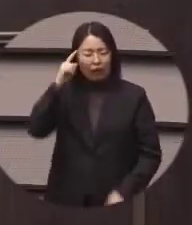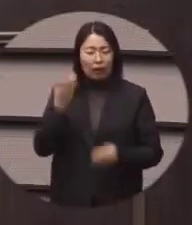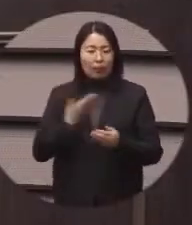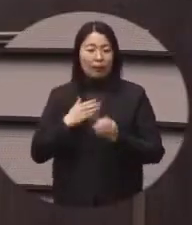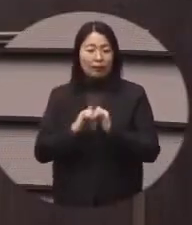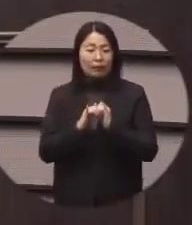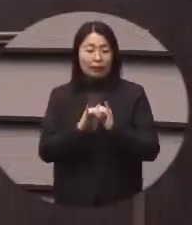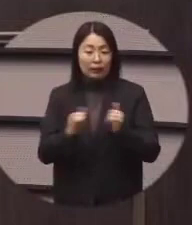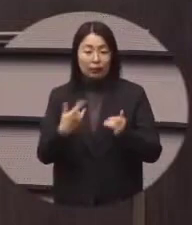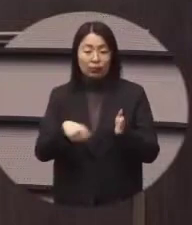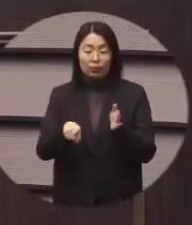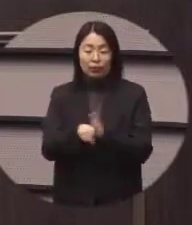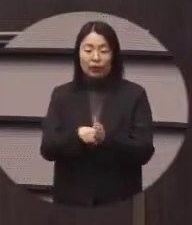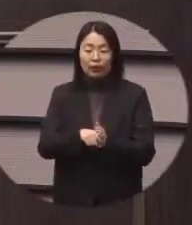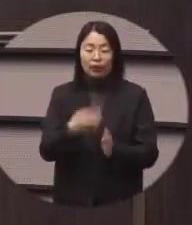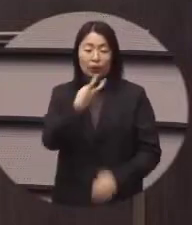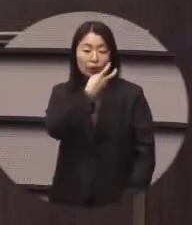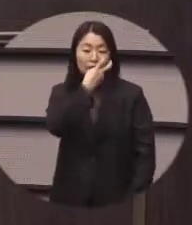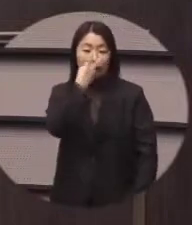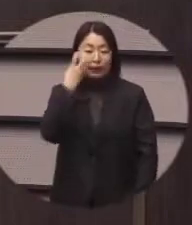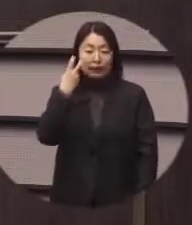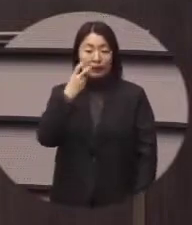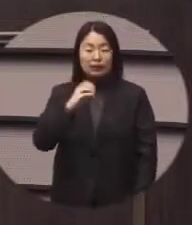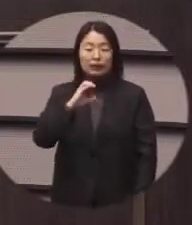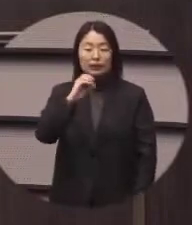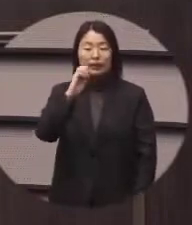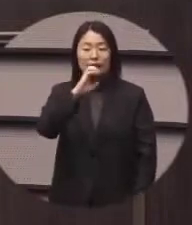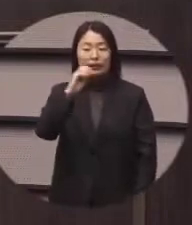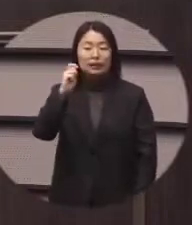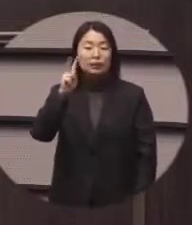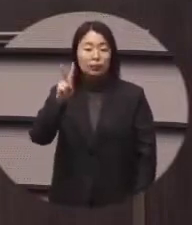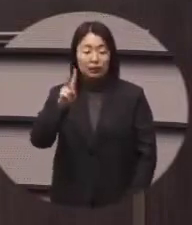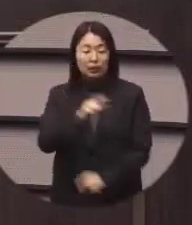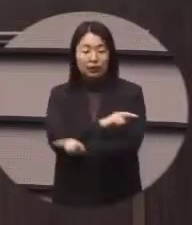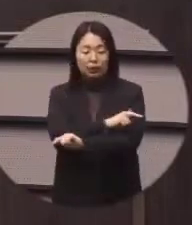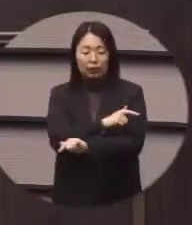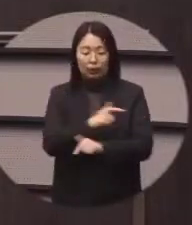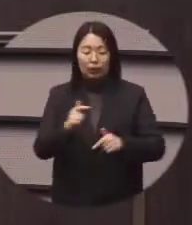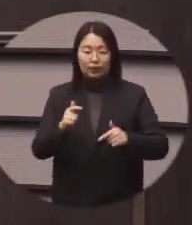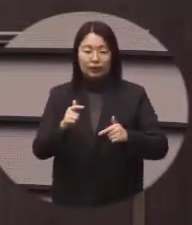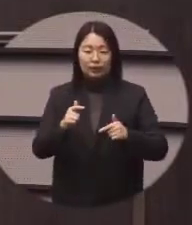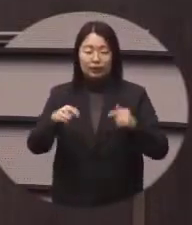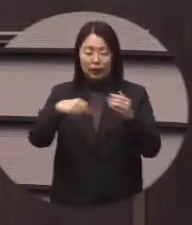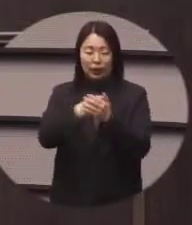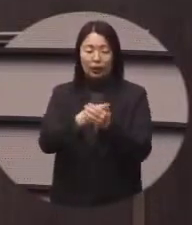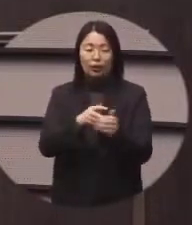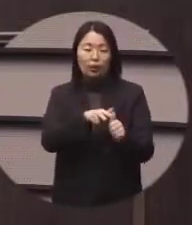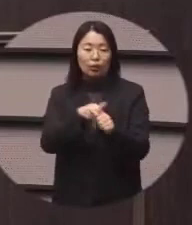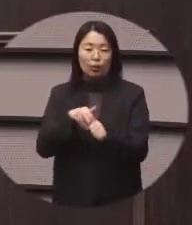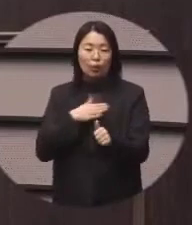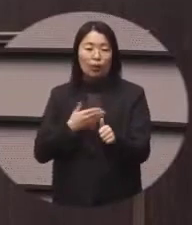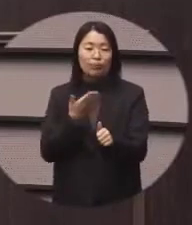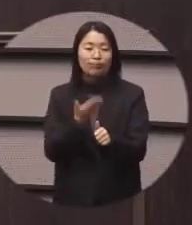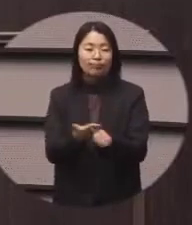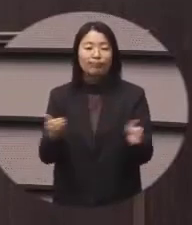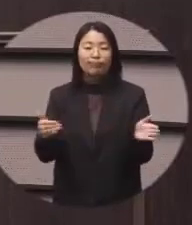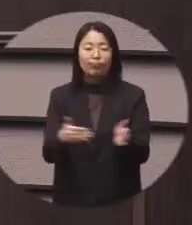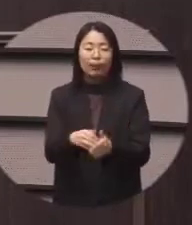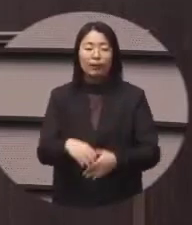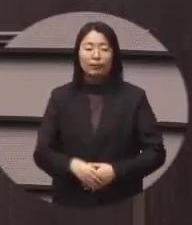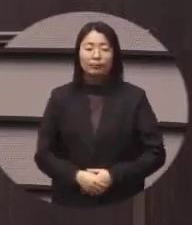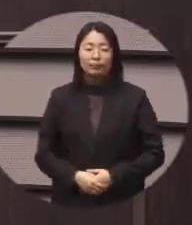교차로 CTV와 전용 홈페이지 구축을 통해 실시간으로 도로 정보를 제공해 드리겠습니다.